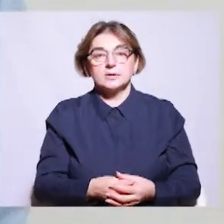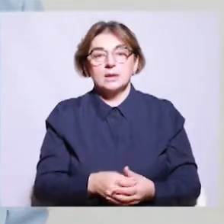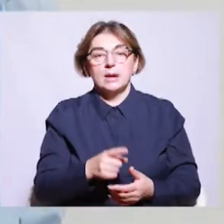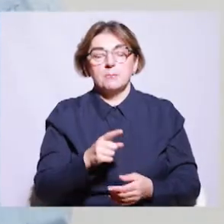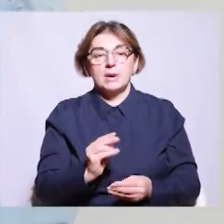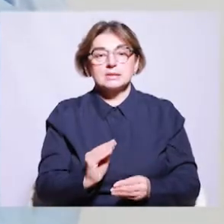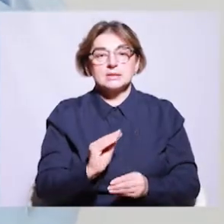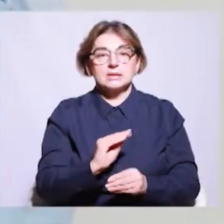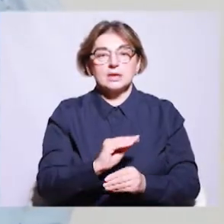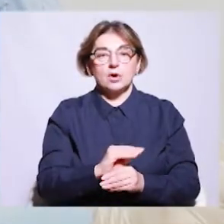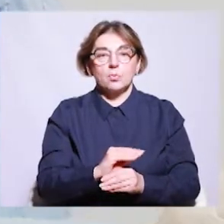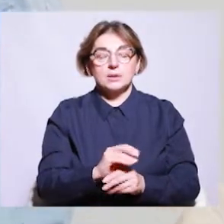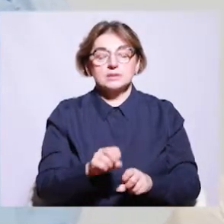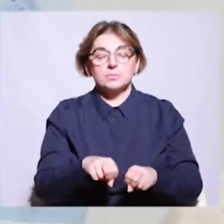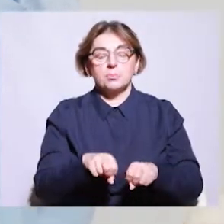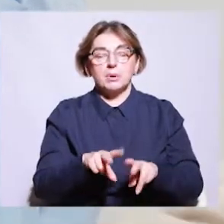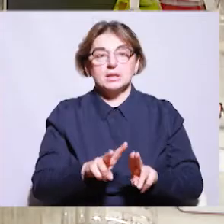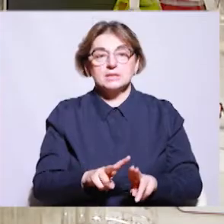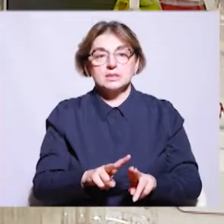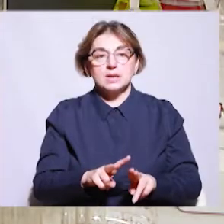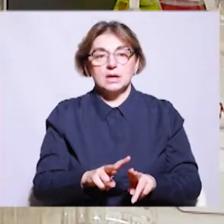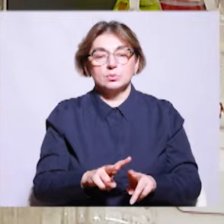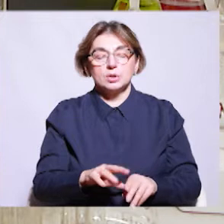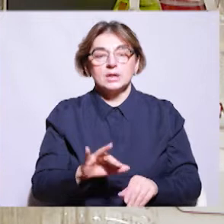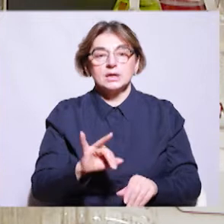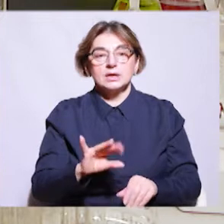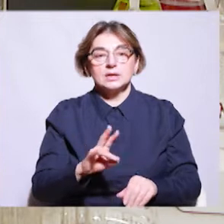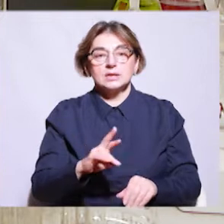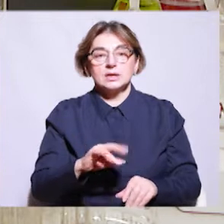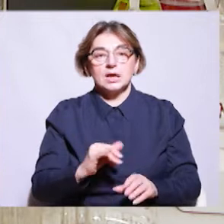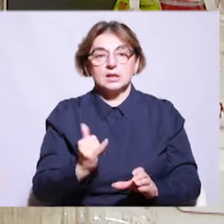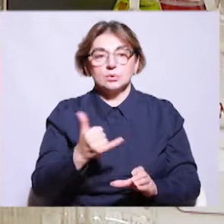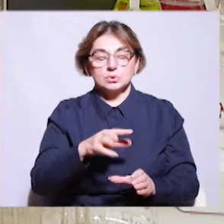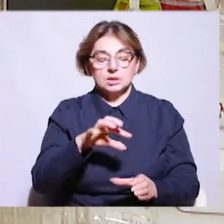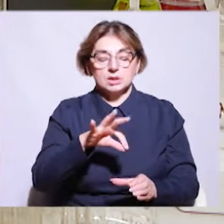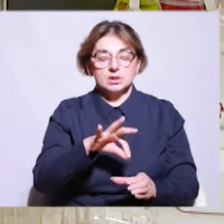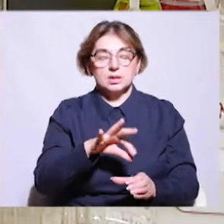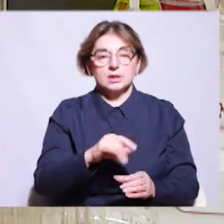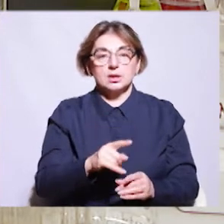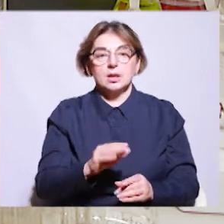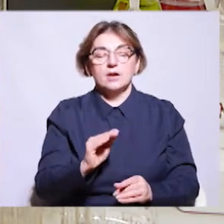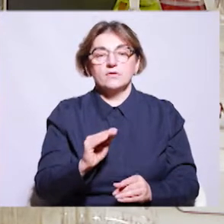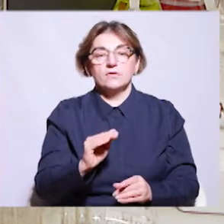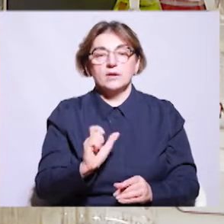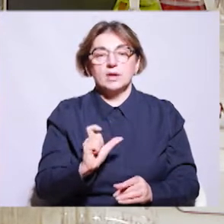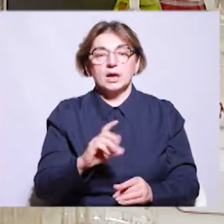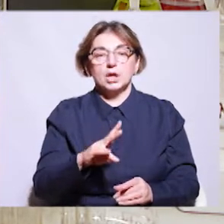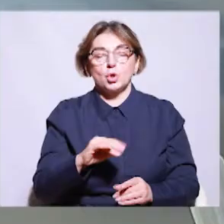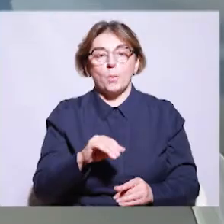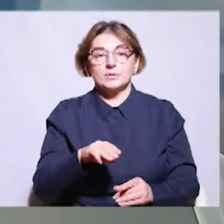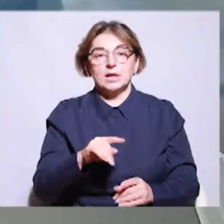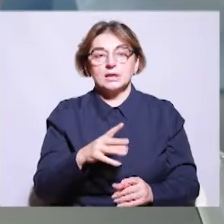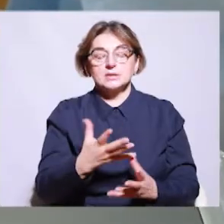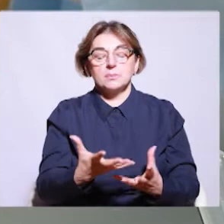მას დავუმატებ ინდიკატორ ფენოფტალეინს და თქვენ ყველა კარგად იცით უკვე, რომ ინდიკატორი ფენოფტალეინი ტუტეში